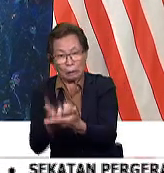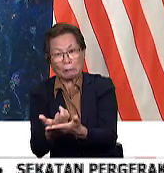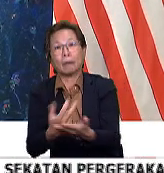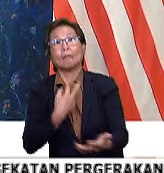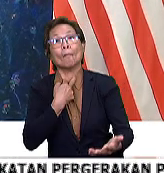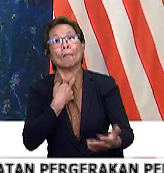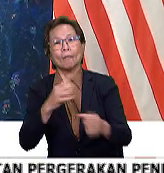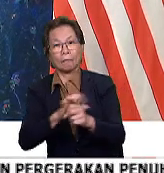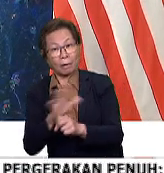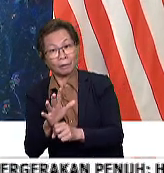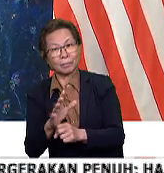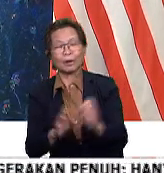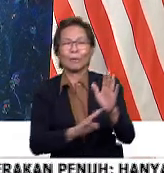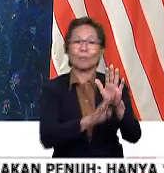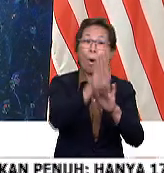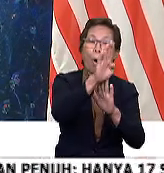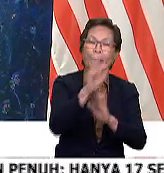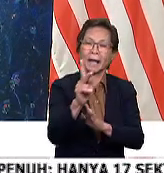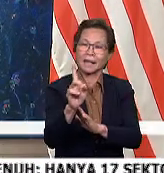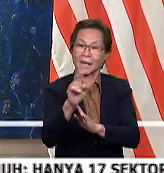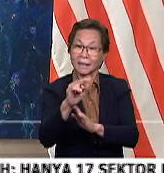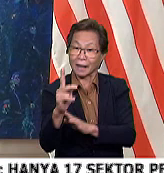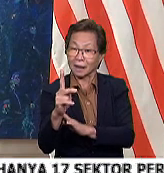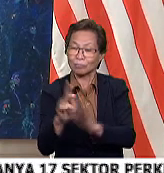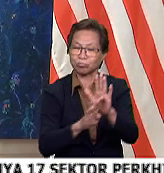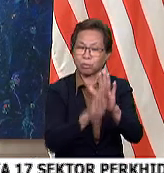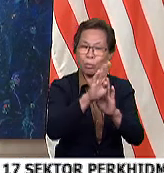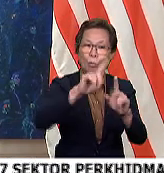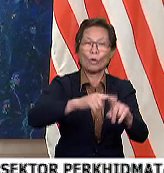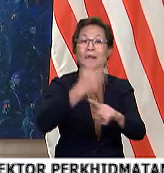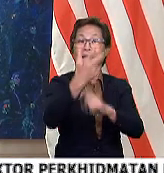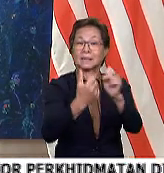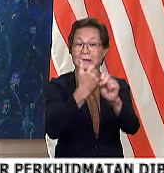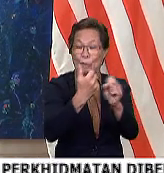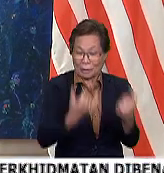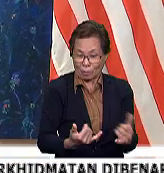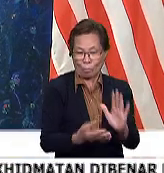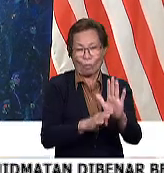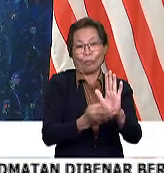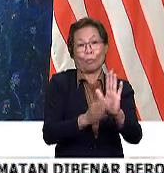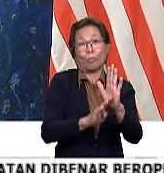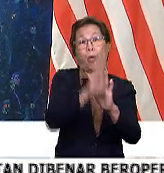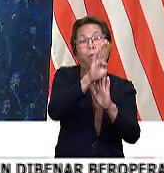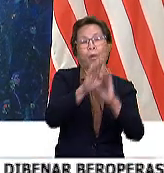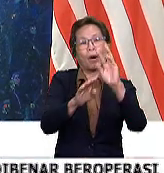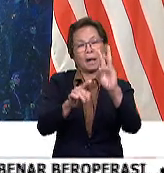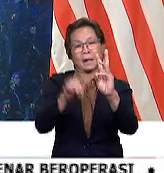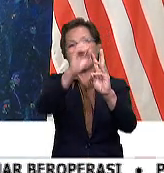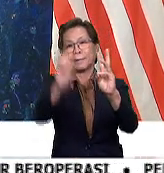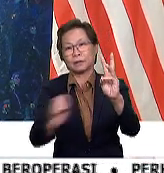terkesan petumbuhan caddy EMG pada bulan Mei tahun ini telah melonjak sebanyak